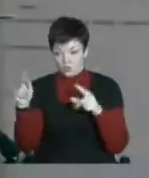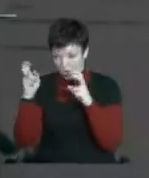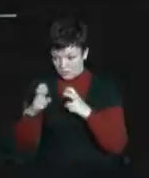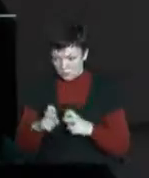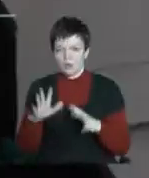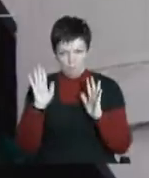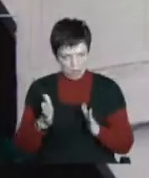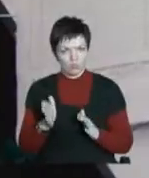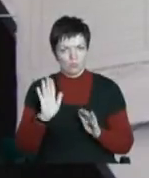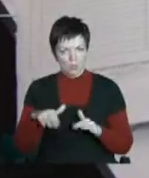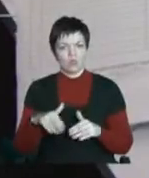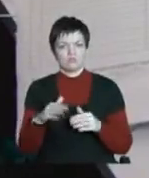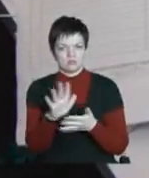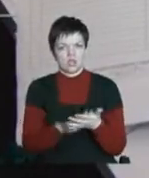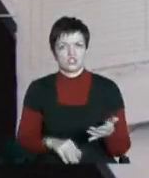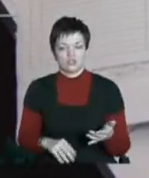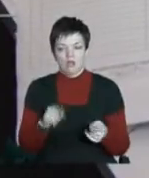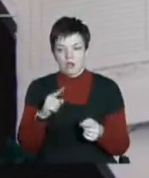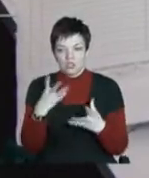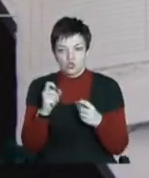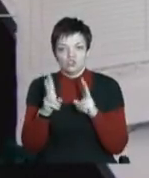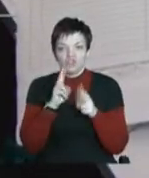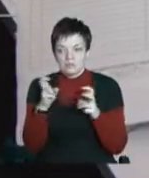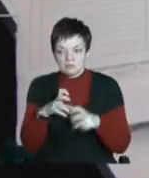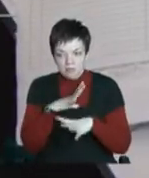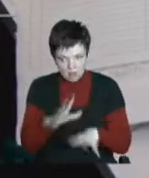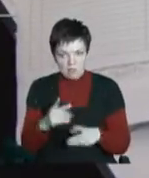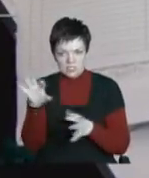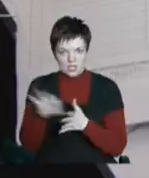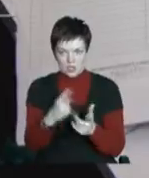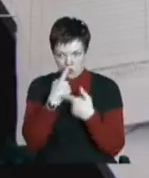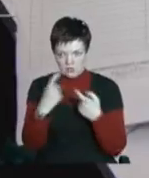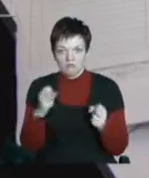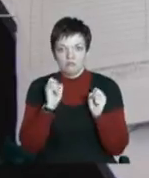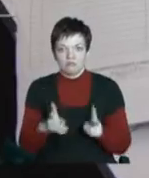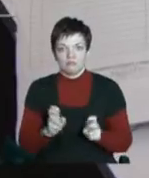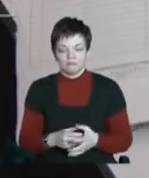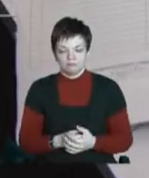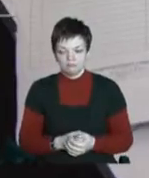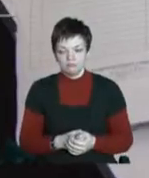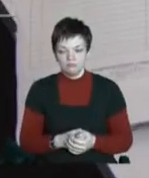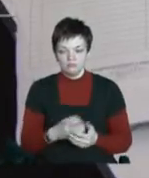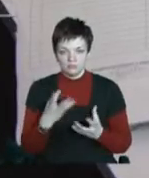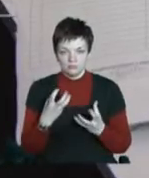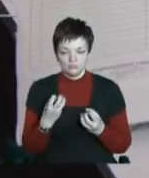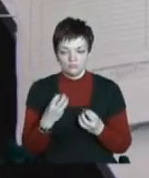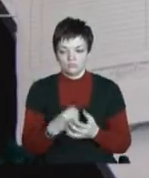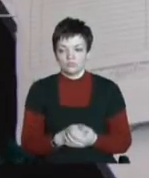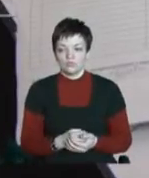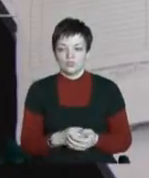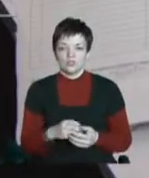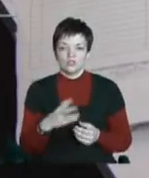200. В-пятых, протокол городской избирательной комиссии был подписан отдельными членами комиссии от провластных